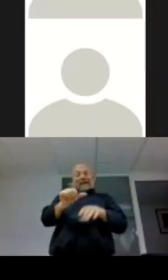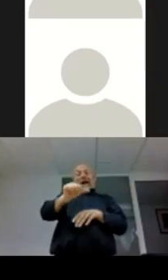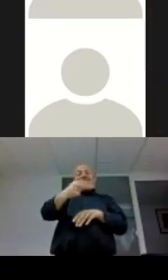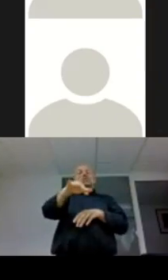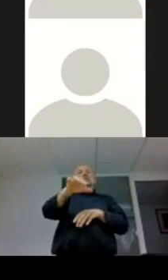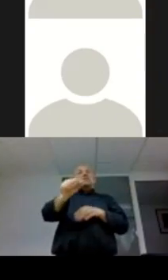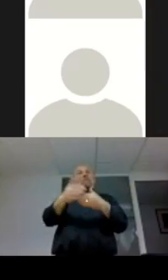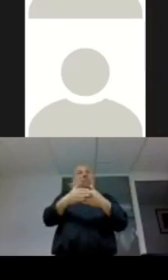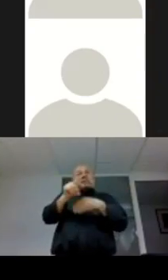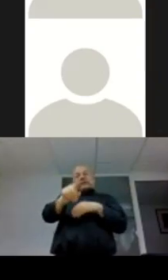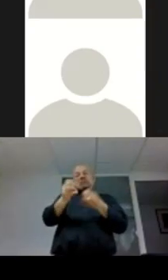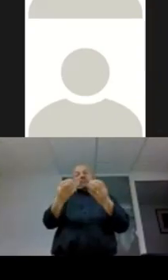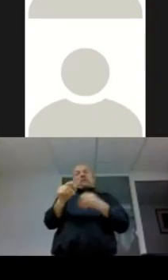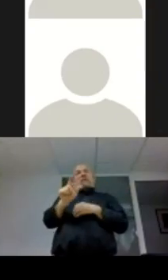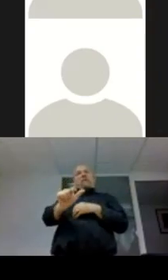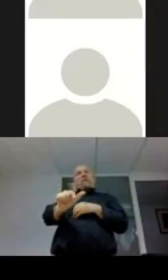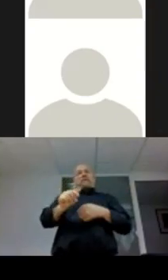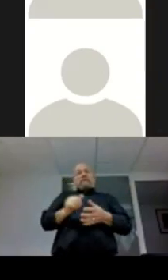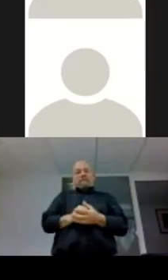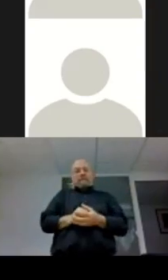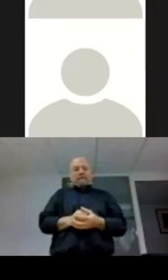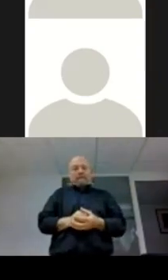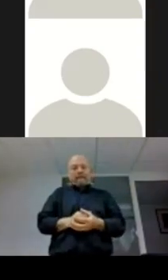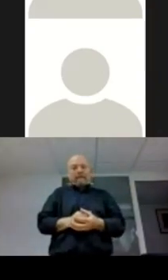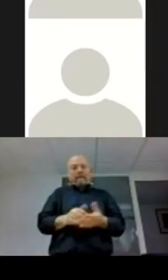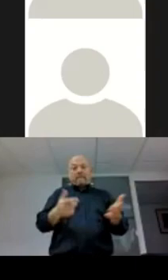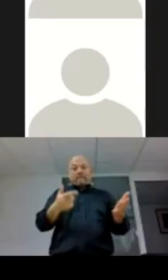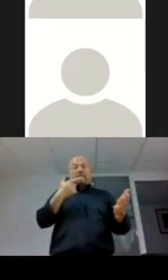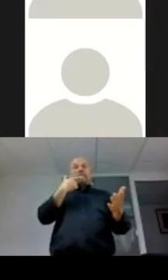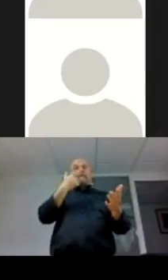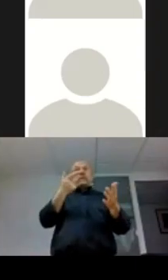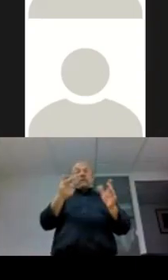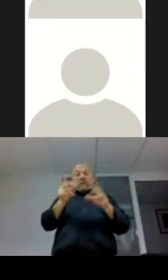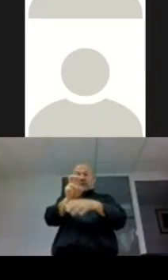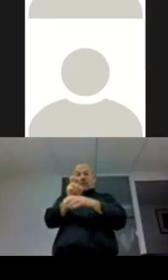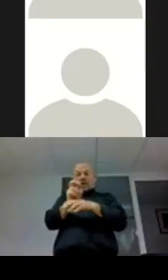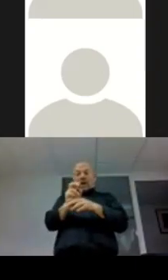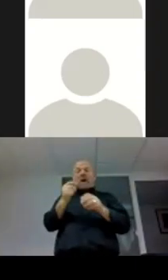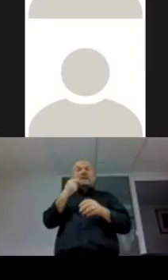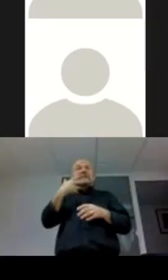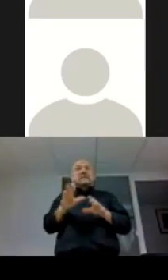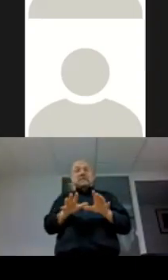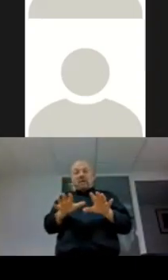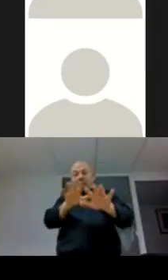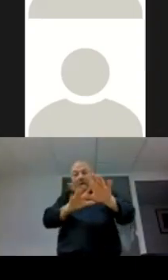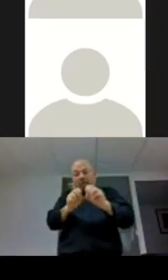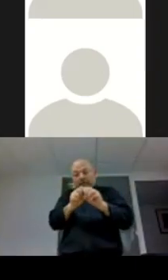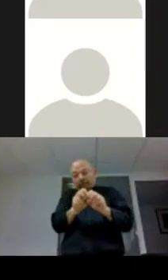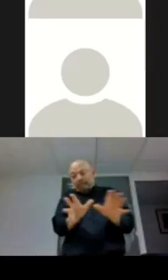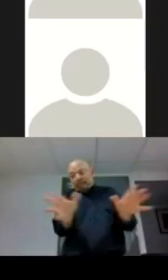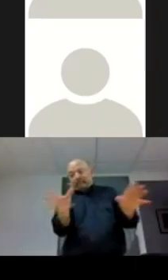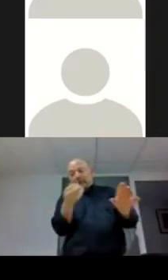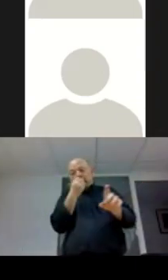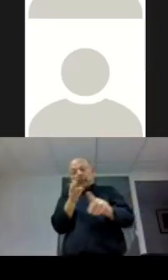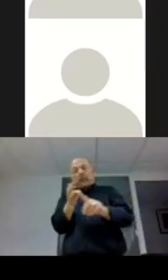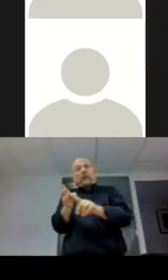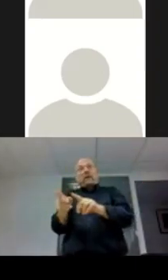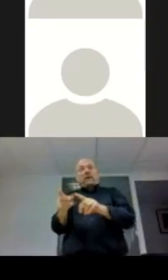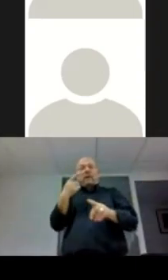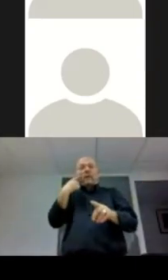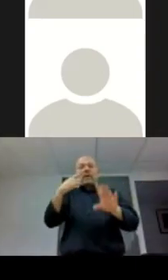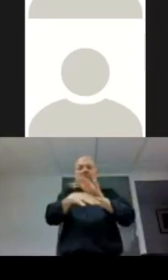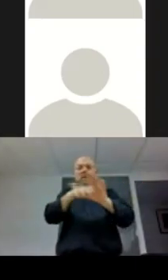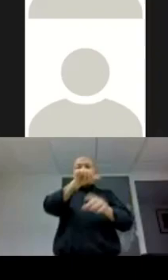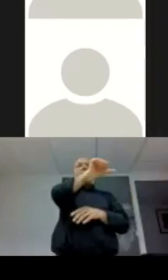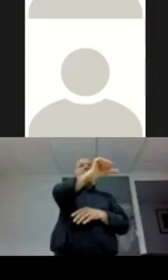sigmoïde jusqu'au rectum. Et vous voyez que pour respecter ces critères à la fois oncologiques et de vascularisation, eh